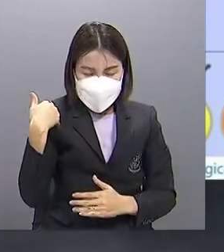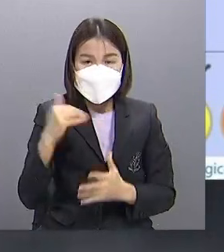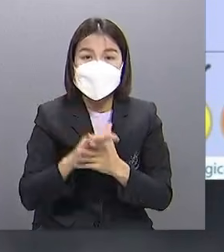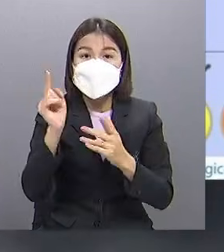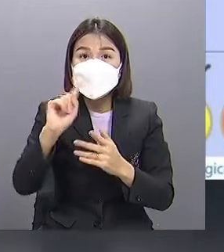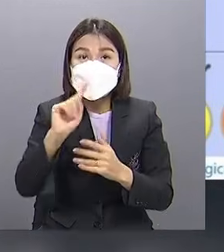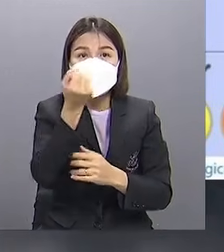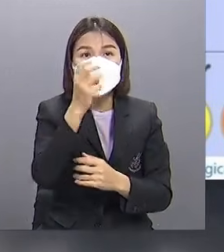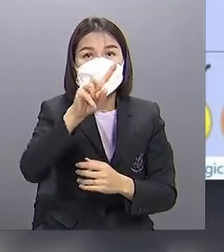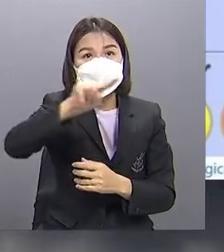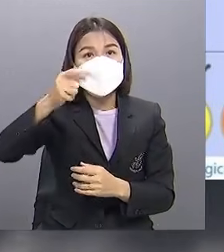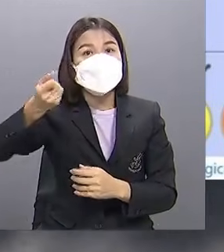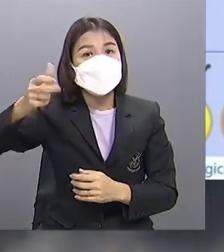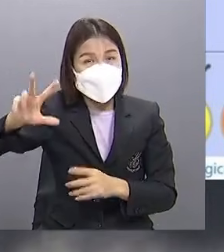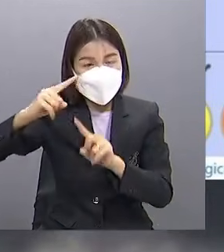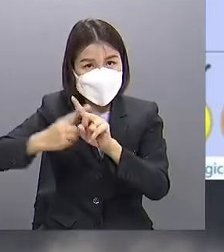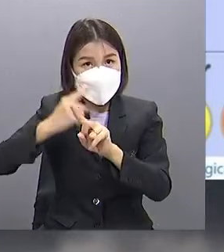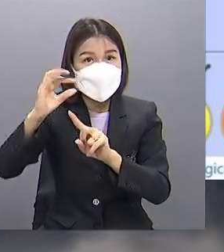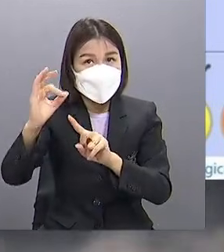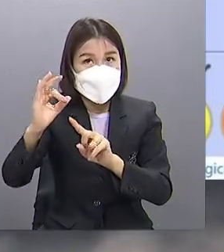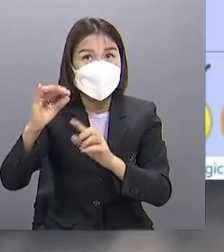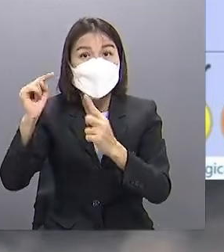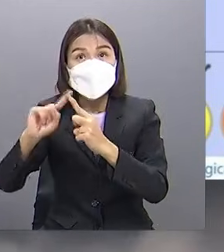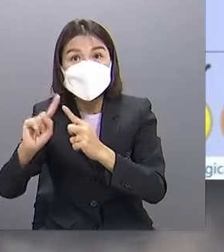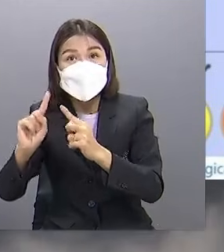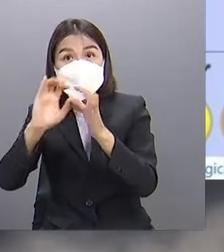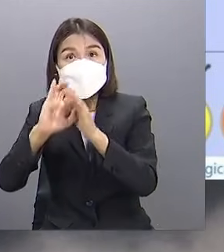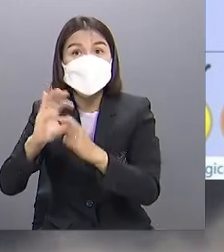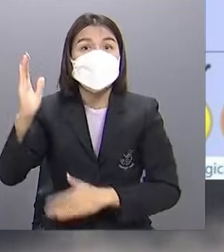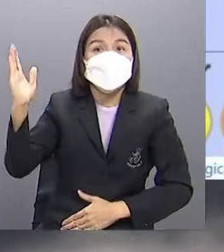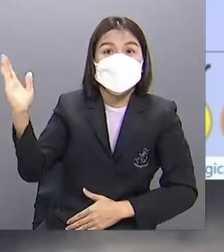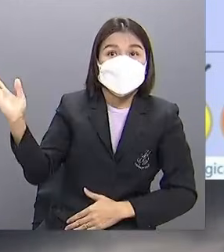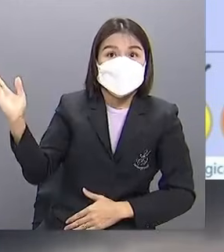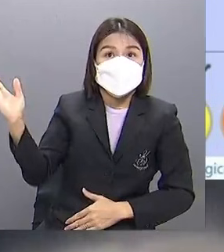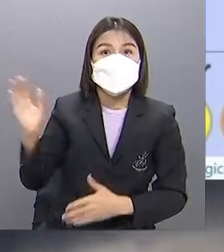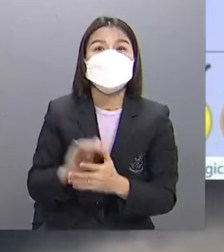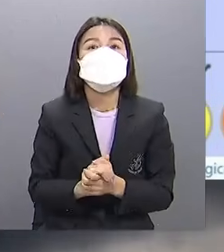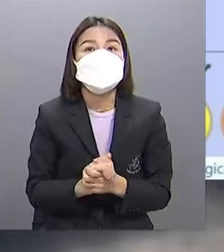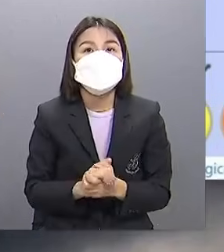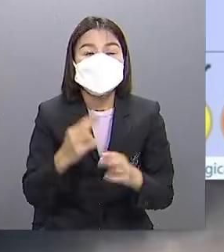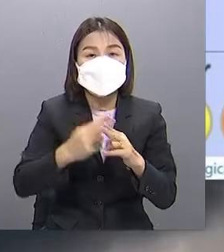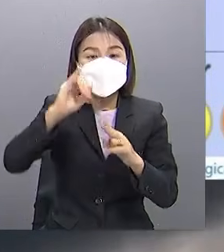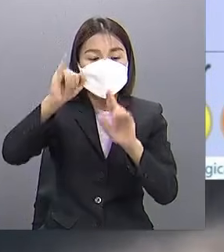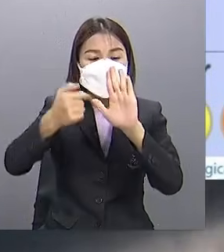นี้และในมหาสมุทรแปซิฟิกที่ชื่อว่าพายุโซนร้อนจันทูมีแนวโน้มเคลื่อนตัวไปทางทิ